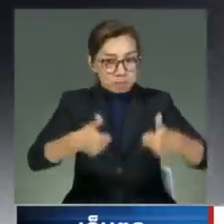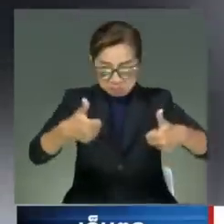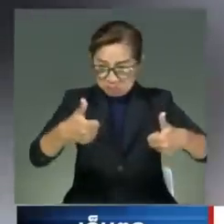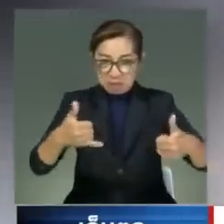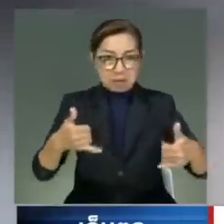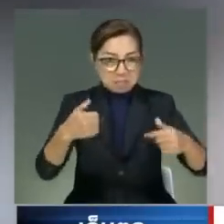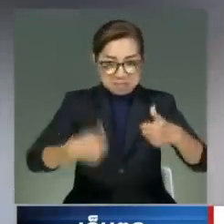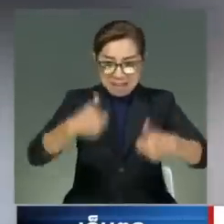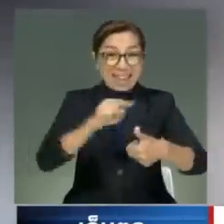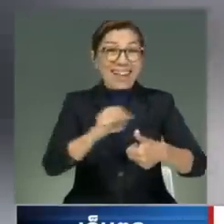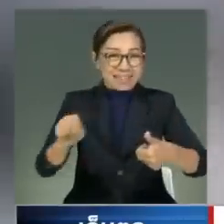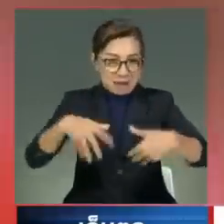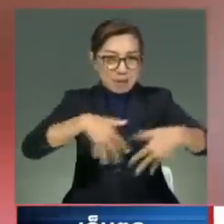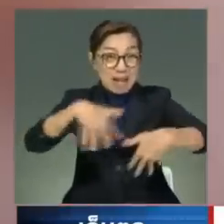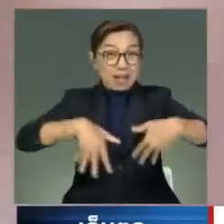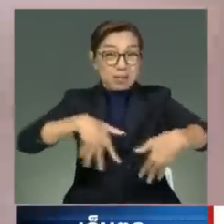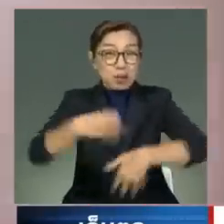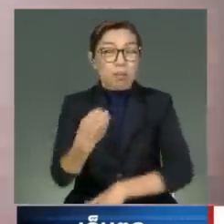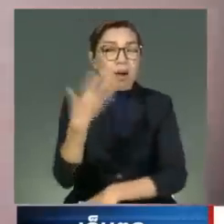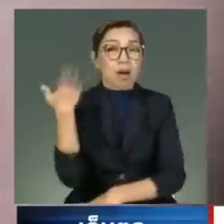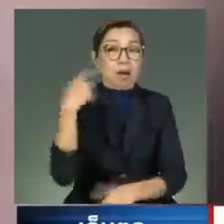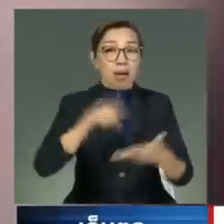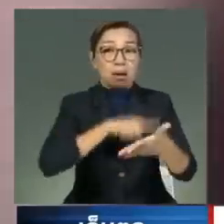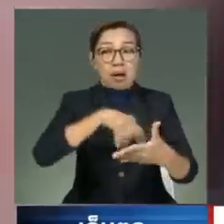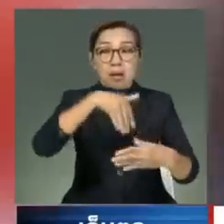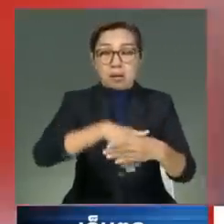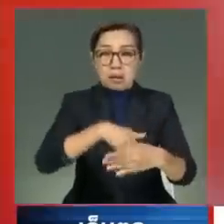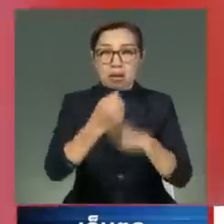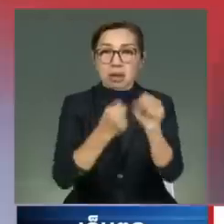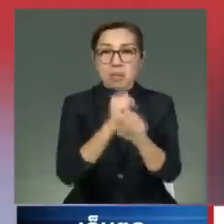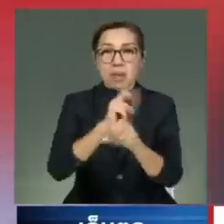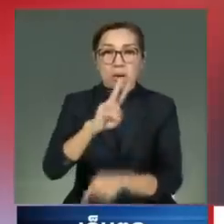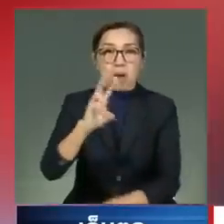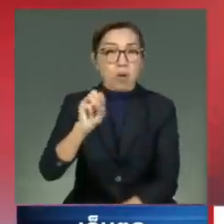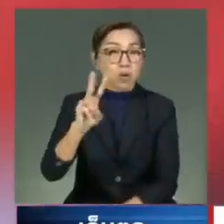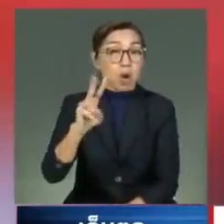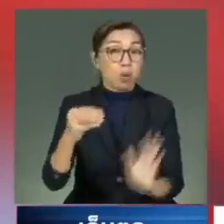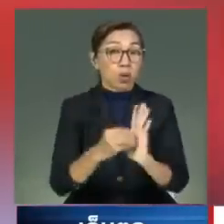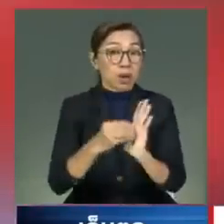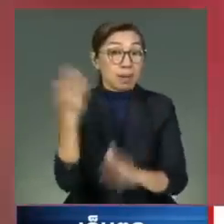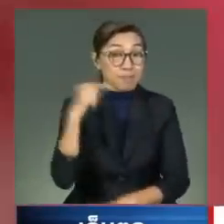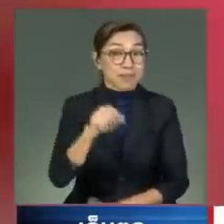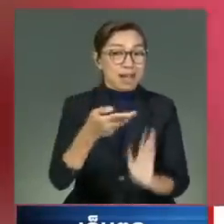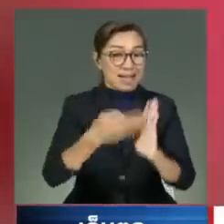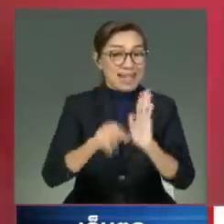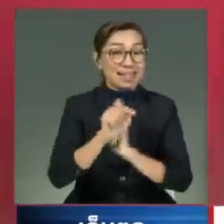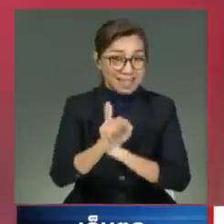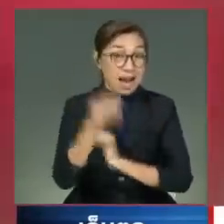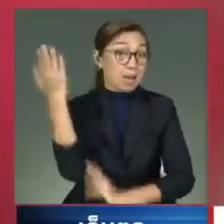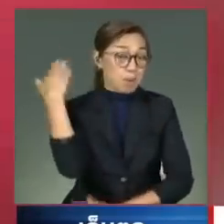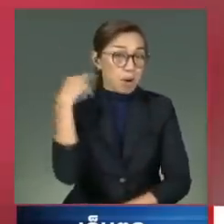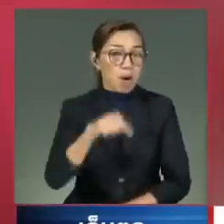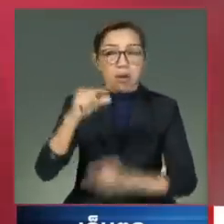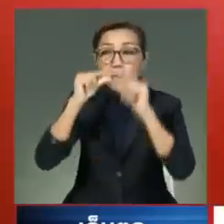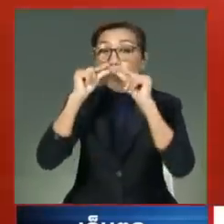กลับไปดูผลการเลือกตั้งส.สกทมปี 62กันหน่อยนะคะในพื้นที่เขต 26บางบอนหนองแขมนี่แหละนะคะตอนนั้นเนี่ย